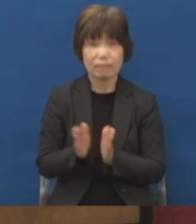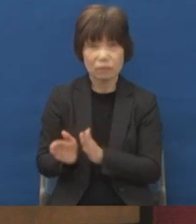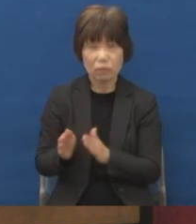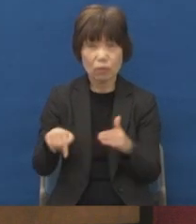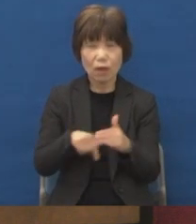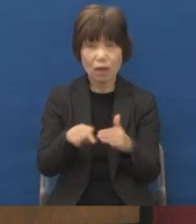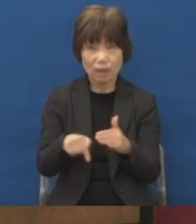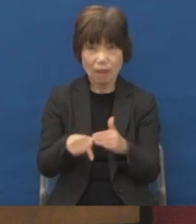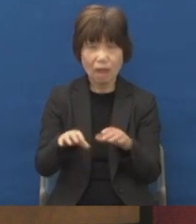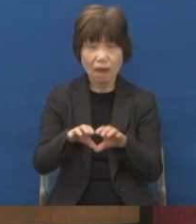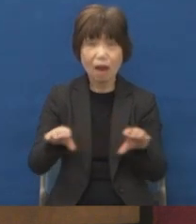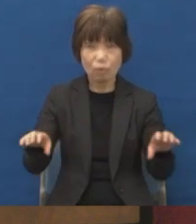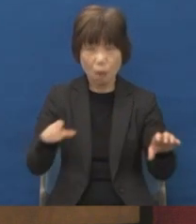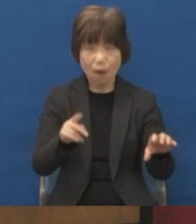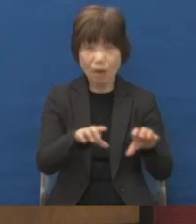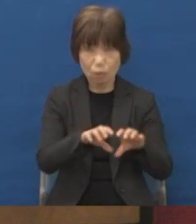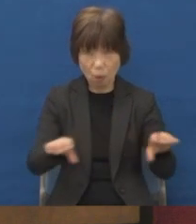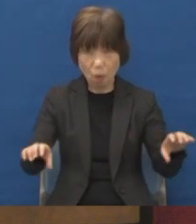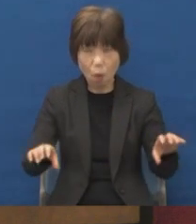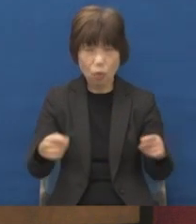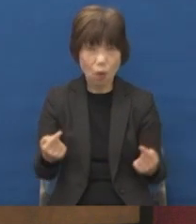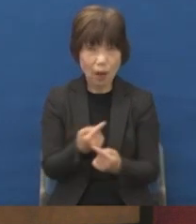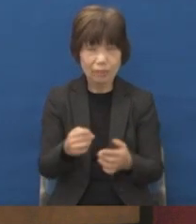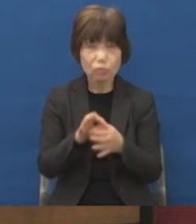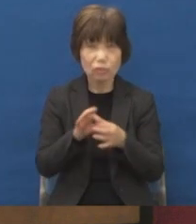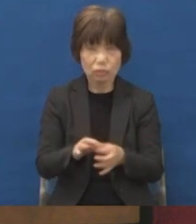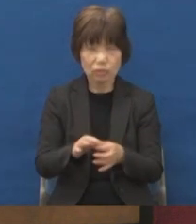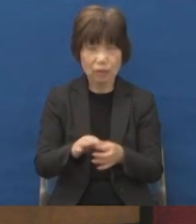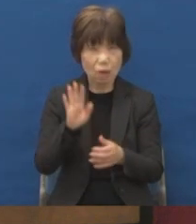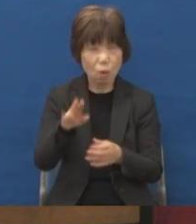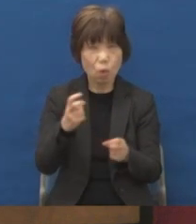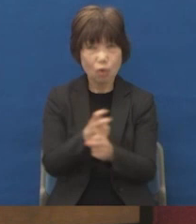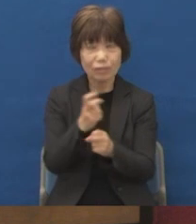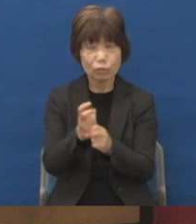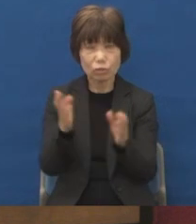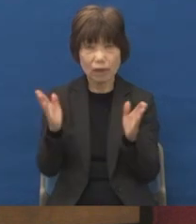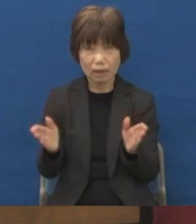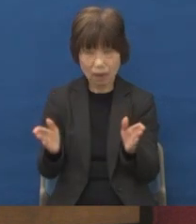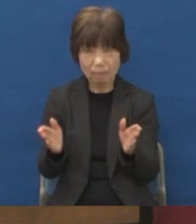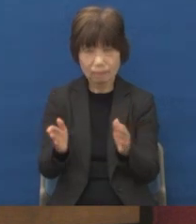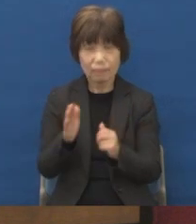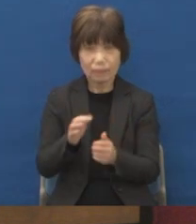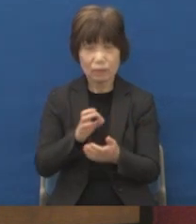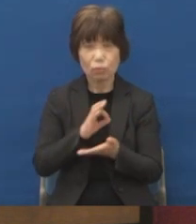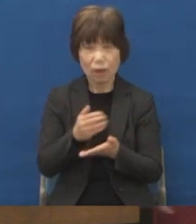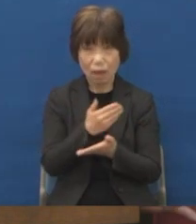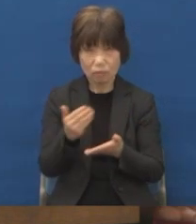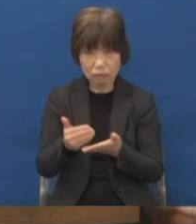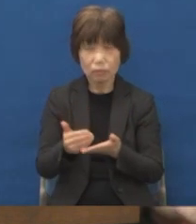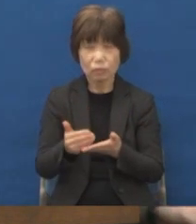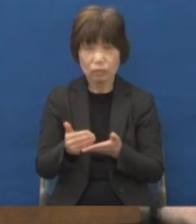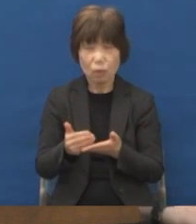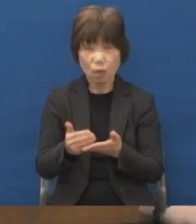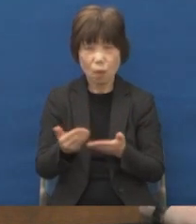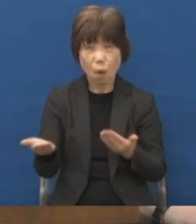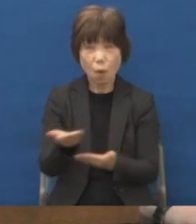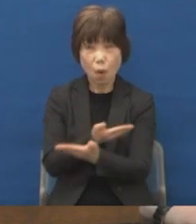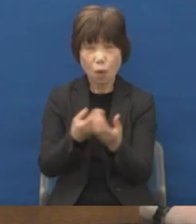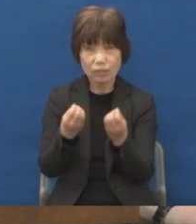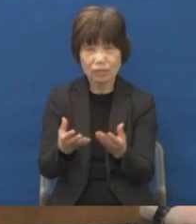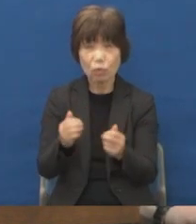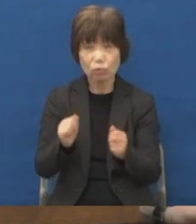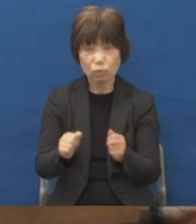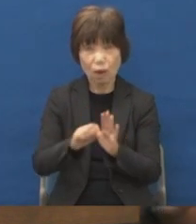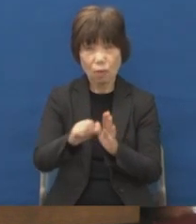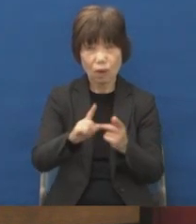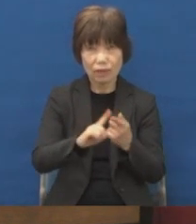路改築更新に関して、今後20年対応の可否を基準として更新を進められることは効率的であ